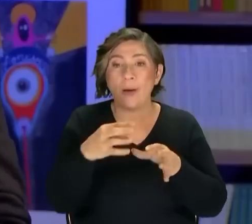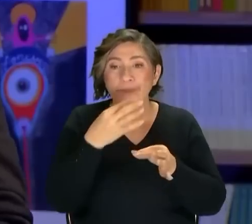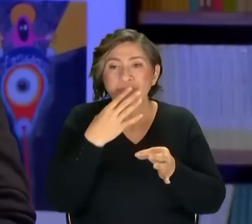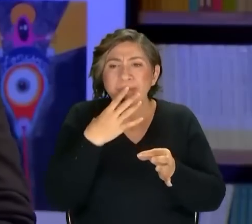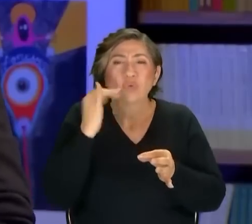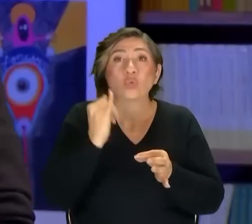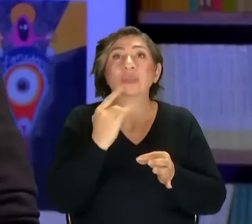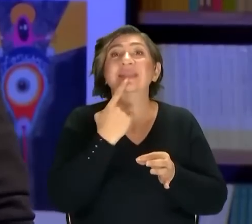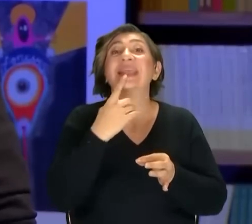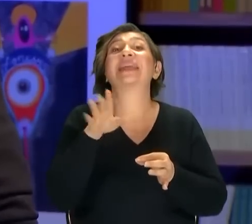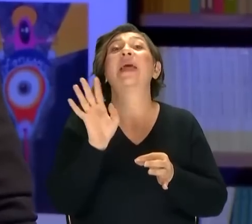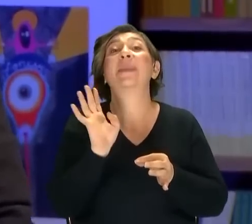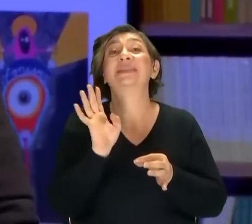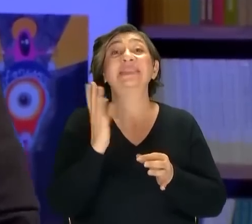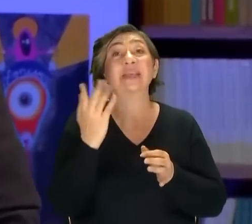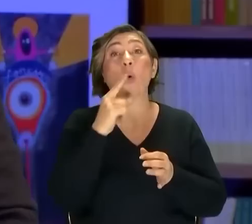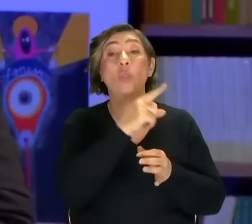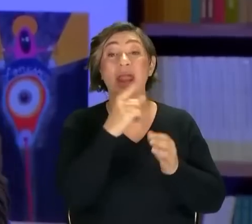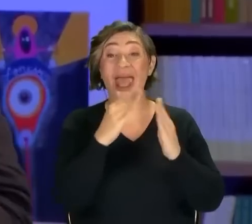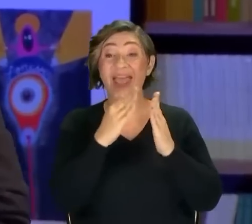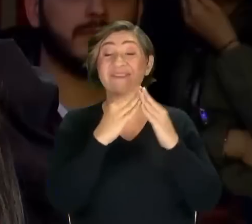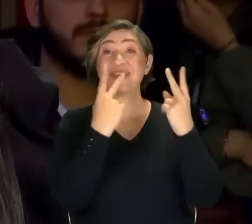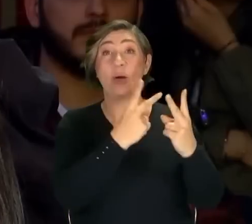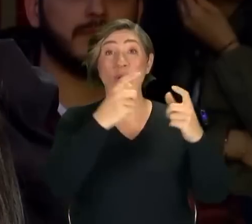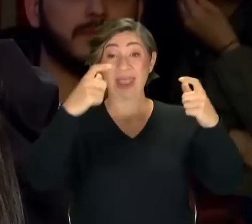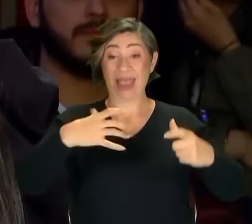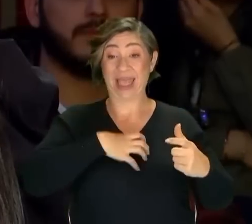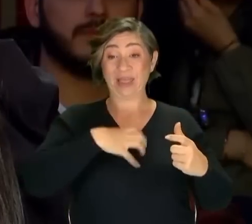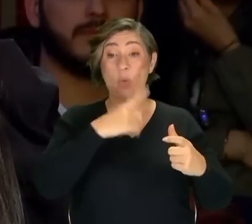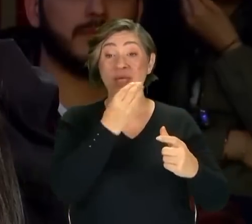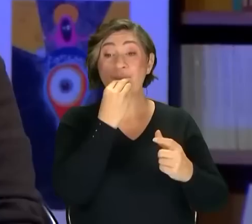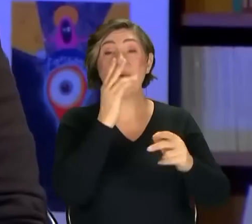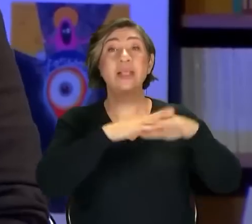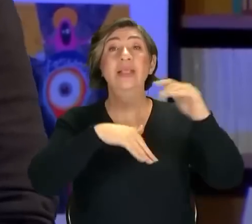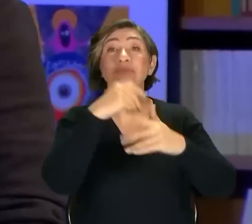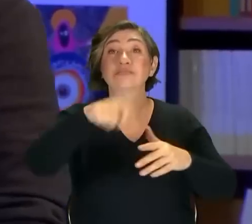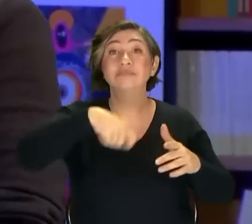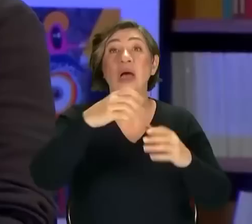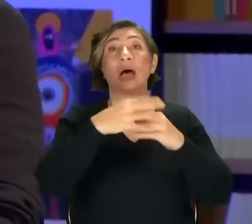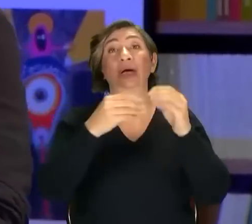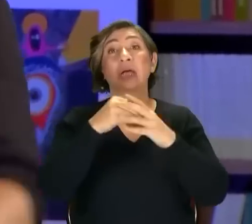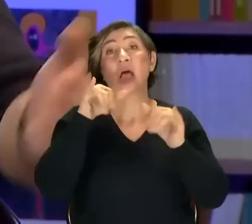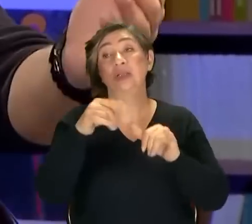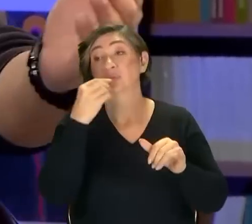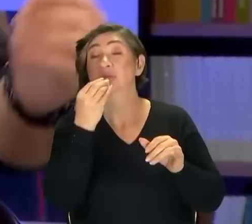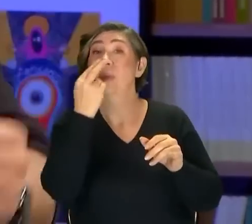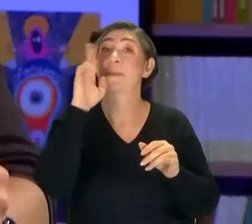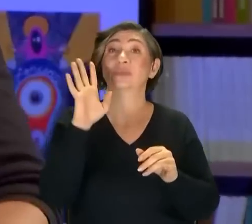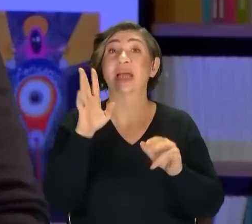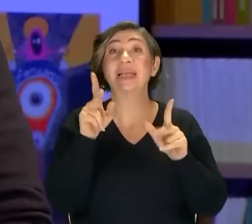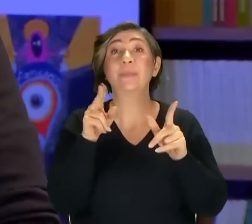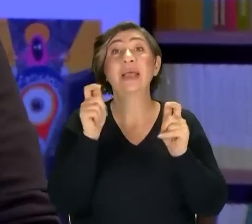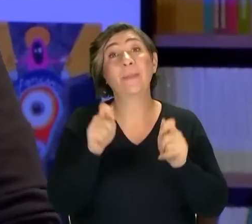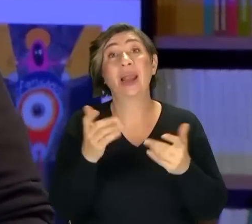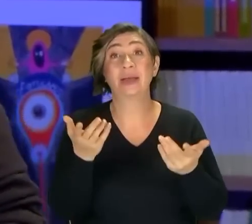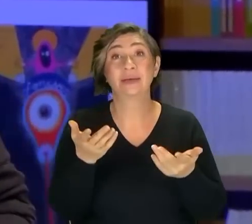çok kötüydü falan dedirtemezler. Çünkü o onların evi ve o onların alanı ve o yemeği sadece onlar yapar. Ama Adana'da aynısını yemiş arkadaşlar, hiç beğenmemişler gibi